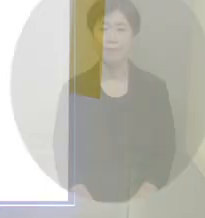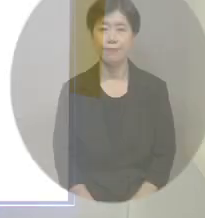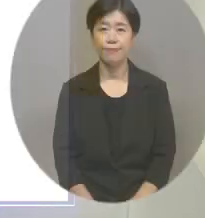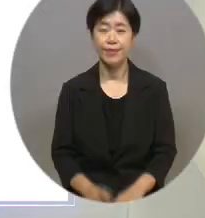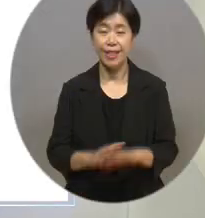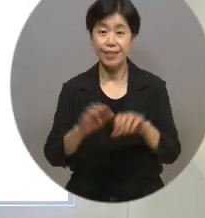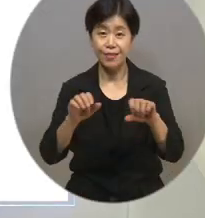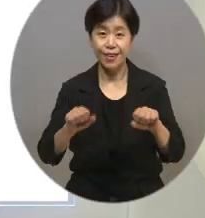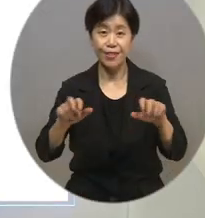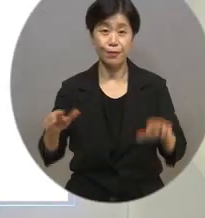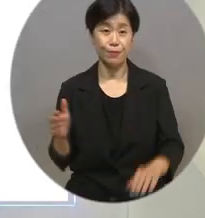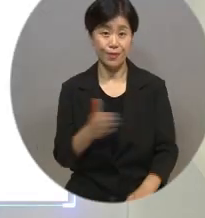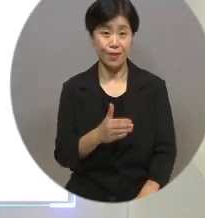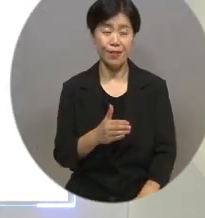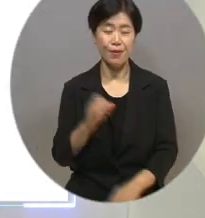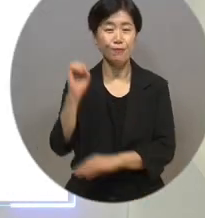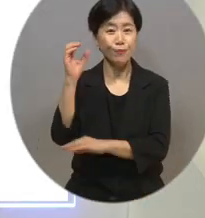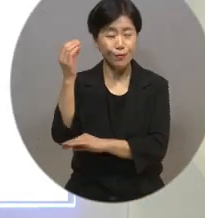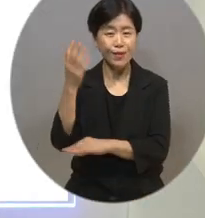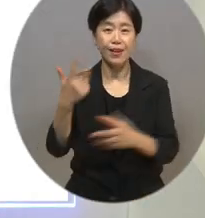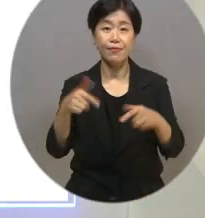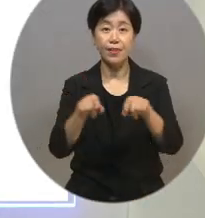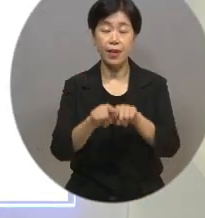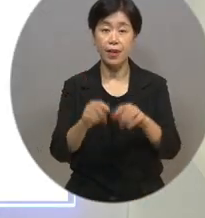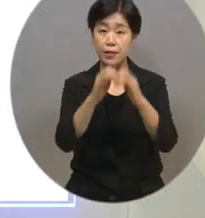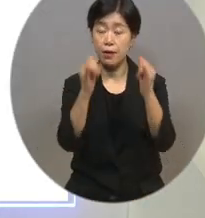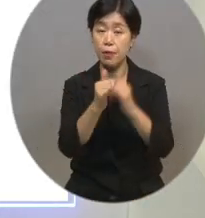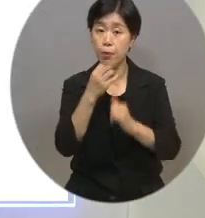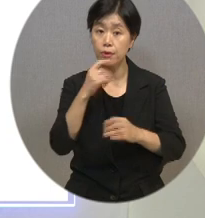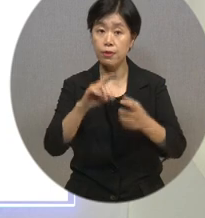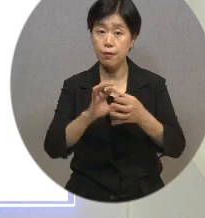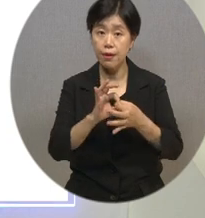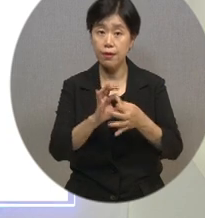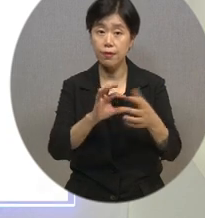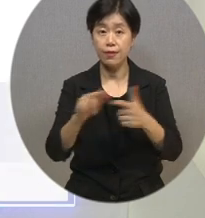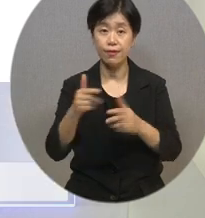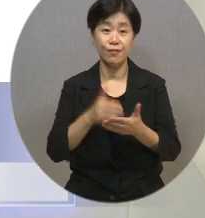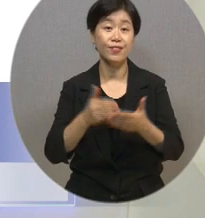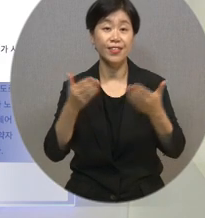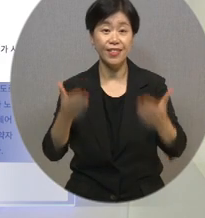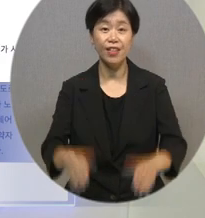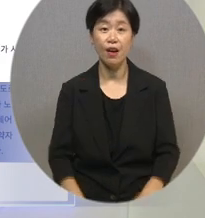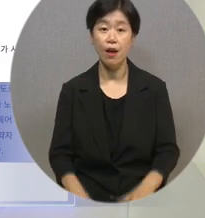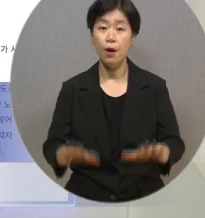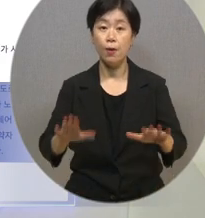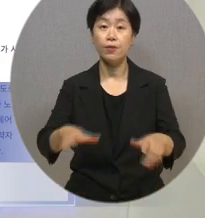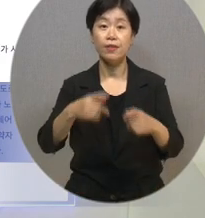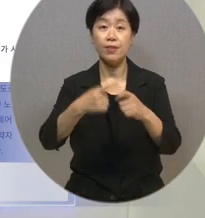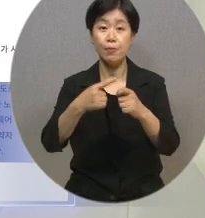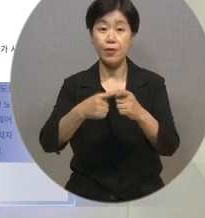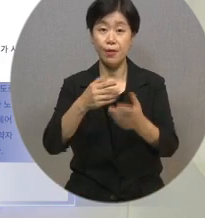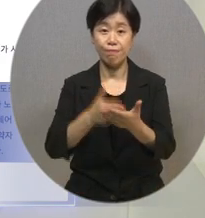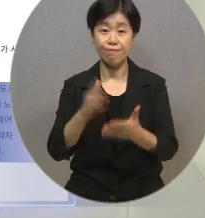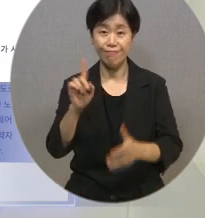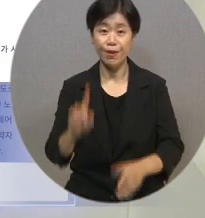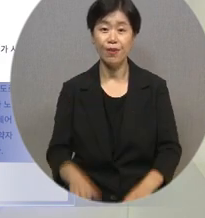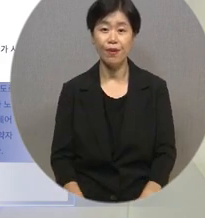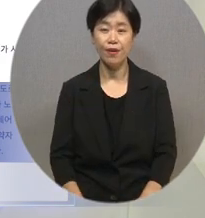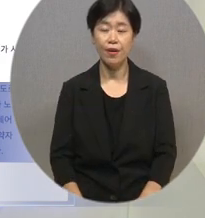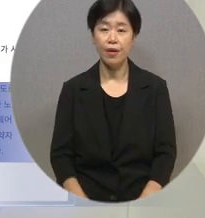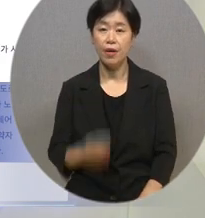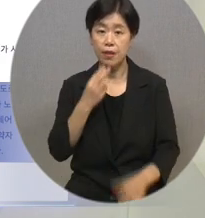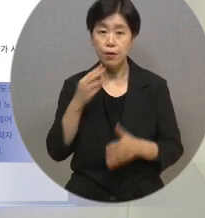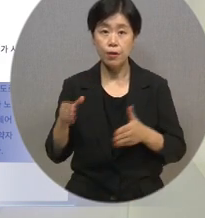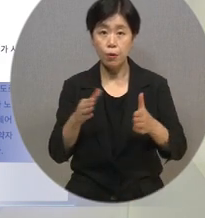안녕하세요 지금부터 웰페어 뉴스와 함께 사회복지의 이슈를 만나봅니다 오늘 첫 번째 소식입니다 경기도